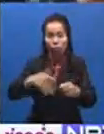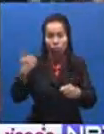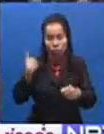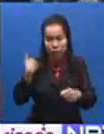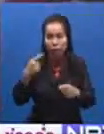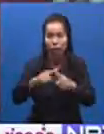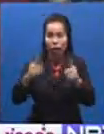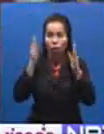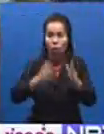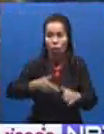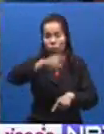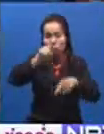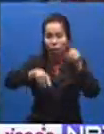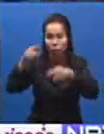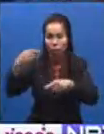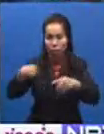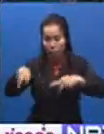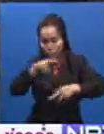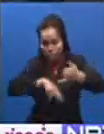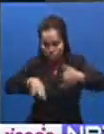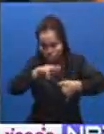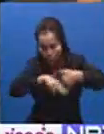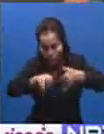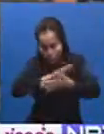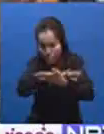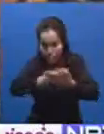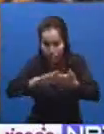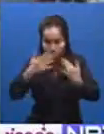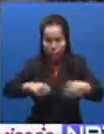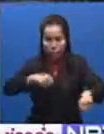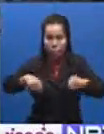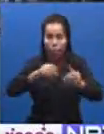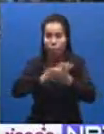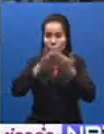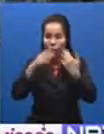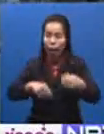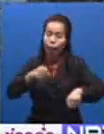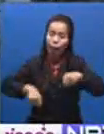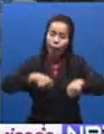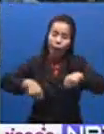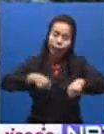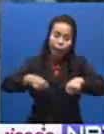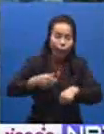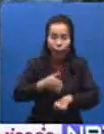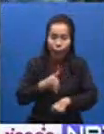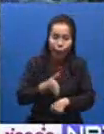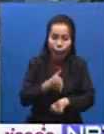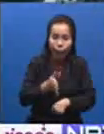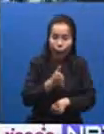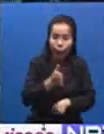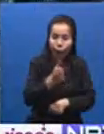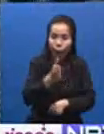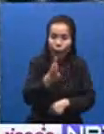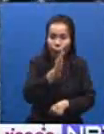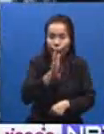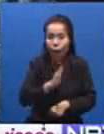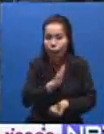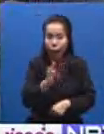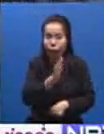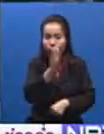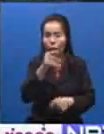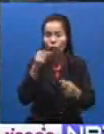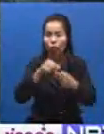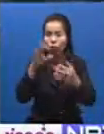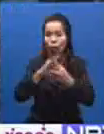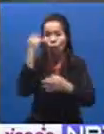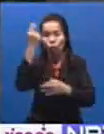และเมื่อทุกคนตรวจสอบความพร้อมของพาหนะคู่ใจแล้วก็เริ่มปั่นไปตามเส้นทางถนนเพชรเกษมเพื่อชมสถ